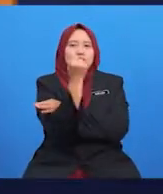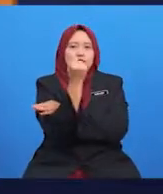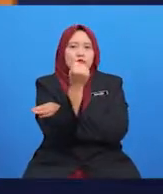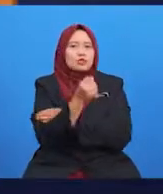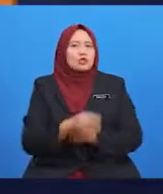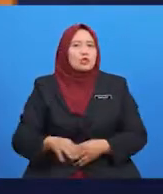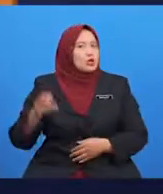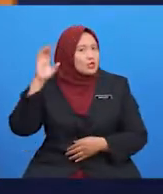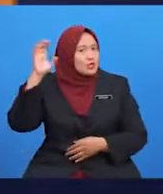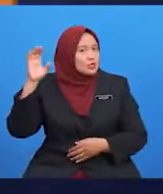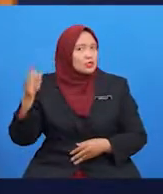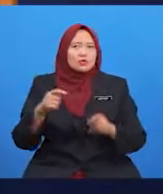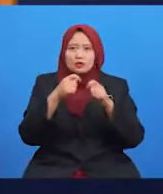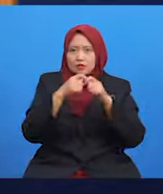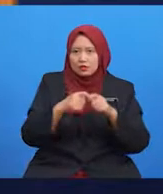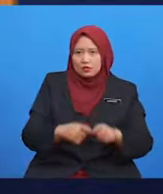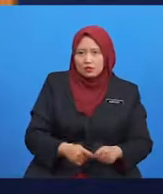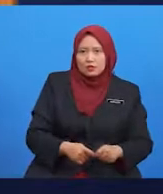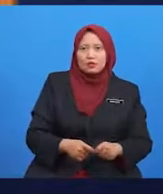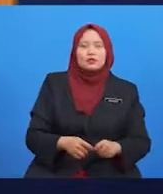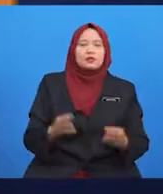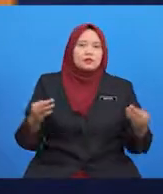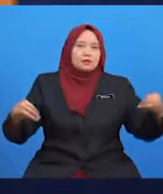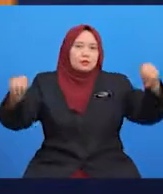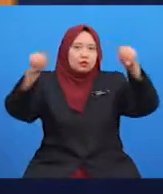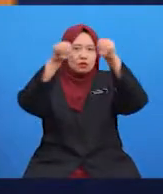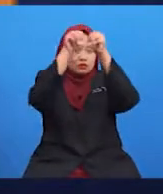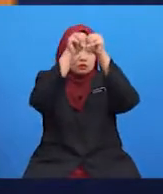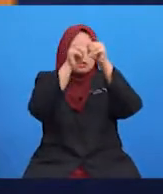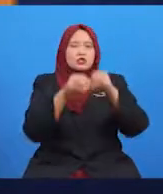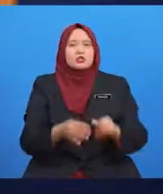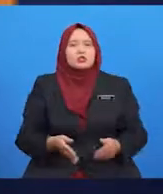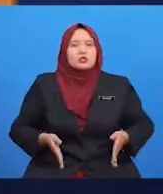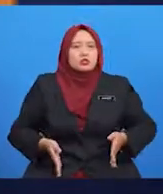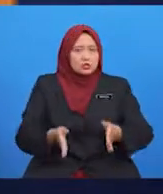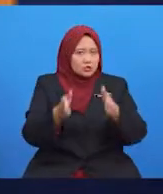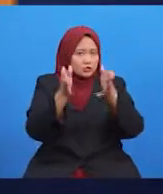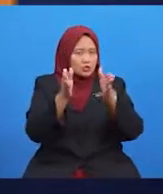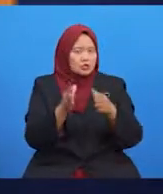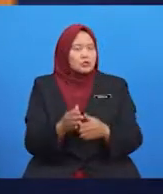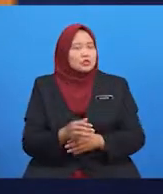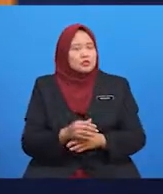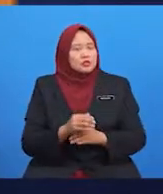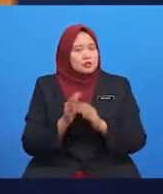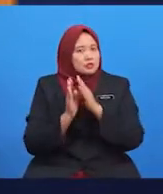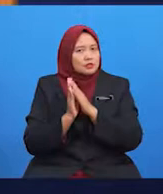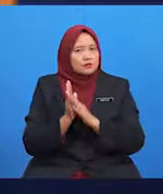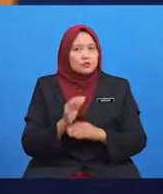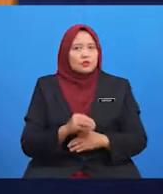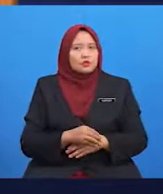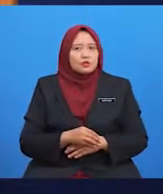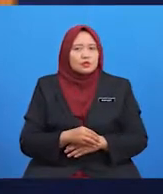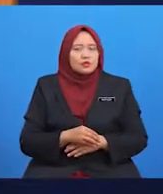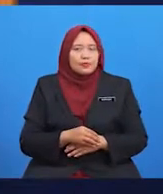masjid. Jalan tinggal sepi, pintu keretaku tertutup.